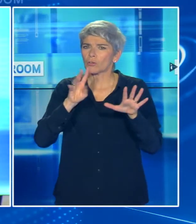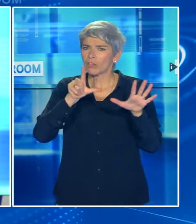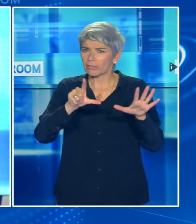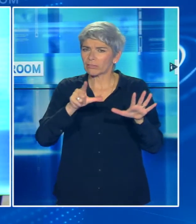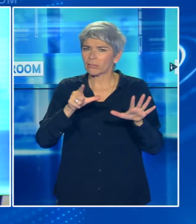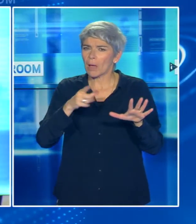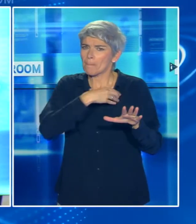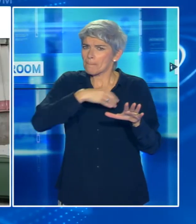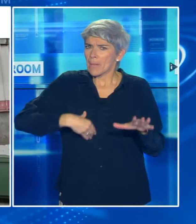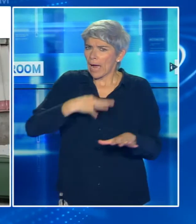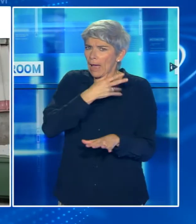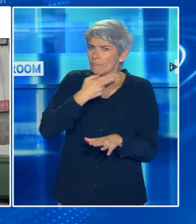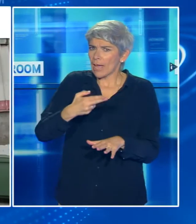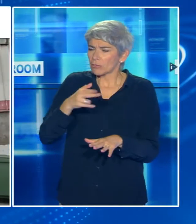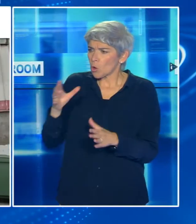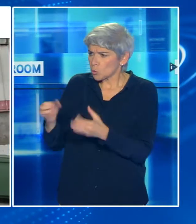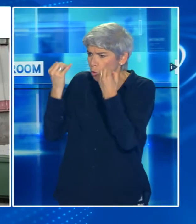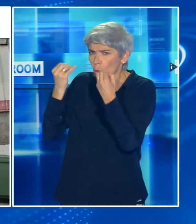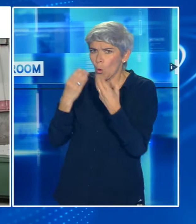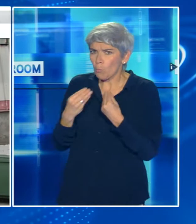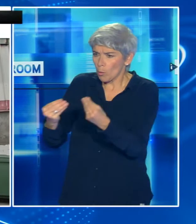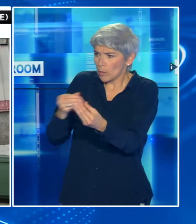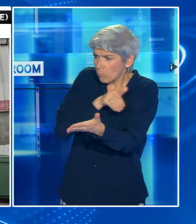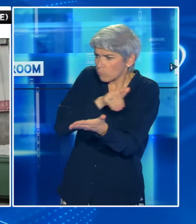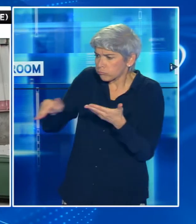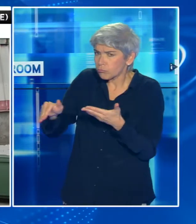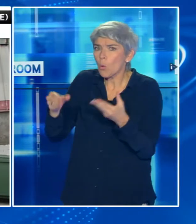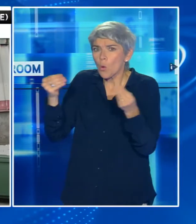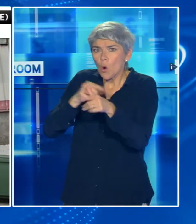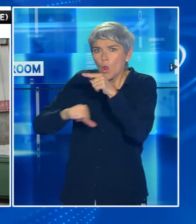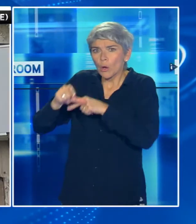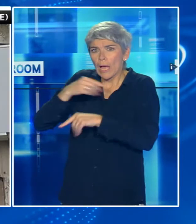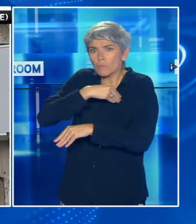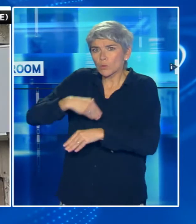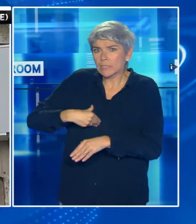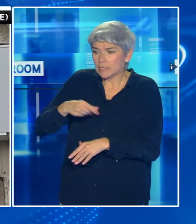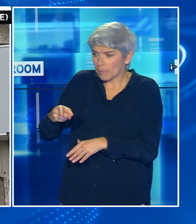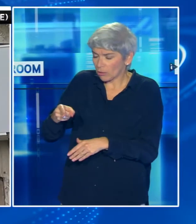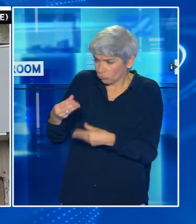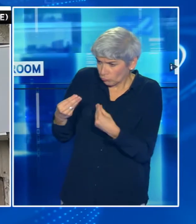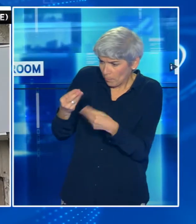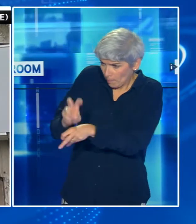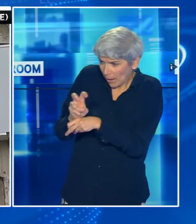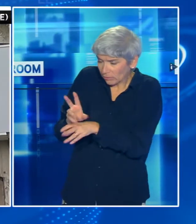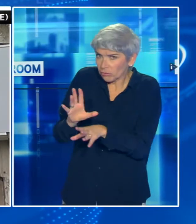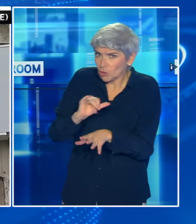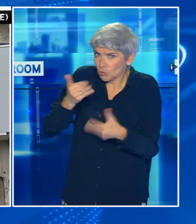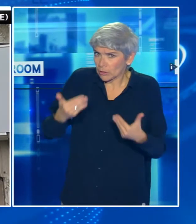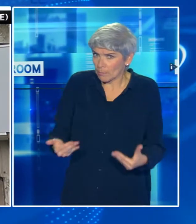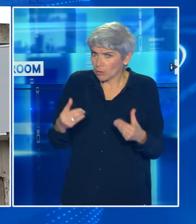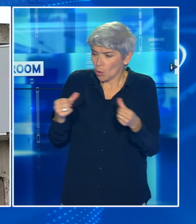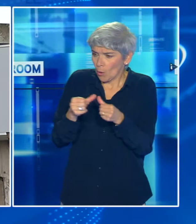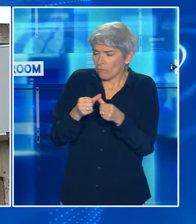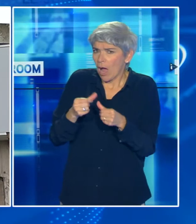FN d'Hayange veut expulser le secours populaire d'un local municipal qu'il mettait jusque-là à sa disposition. Il a fait venir